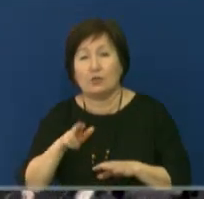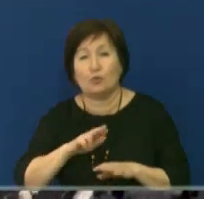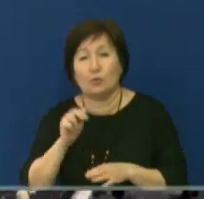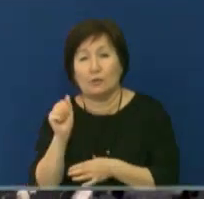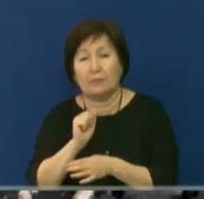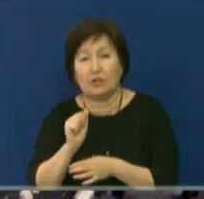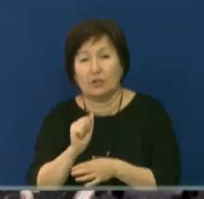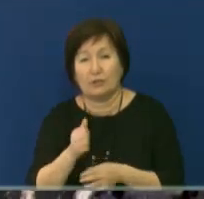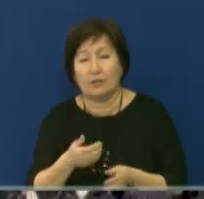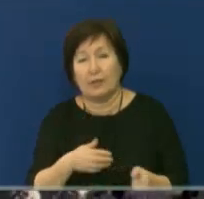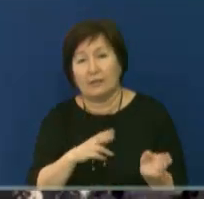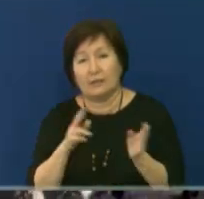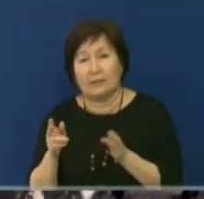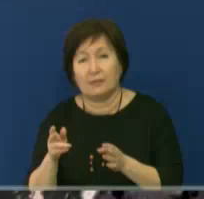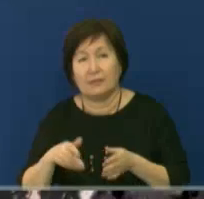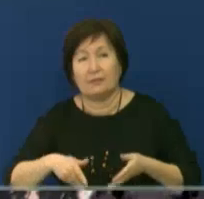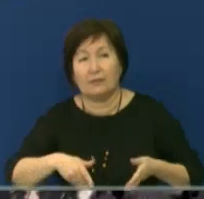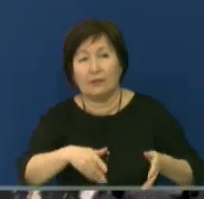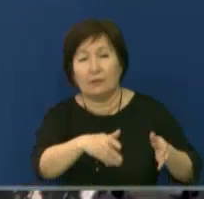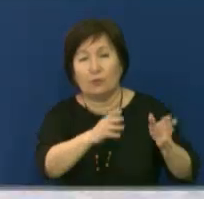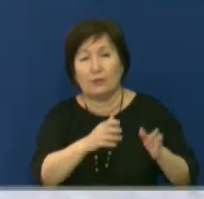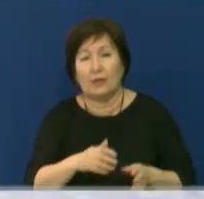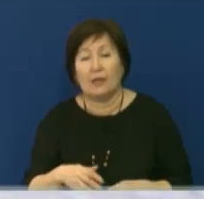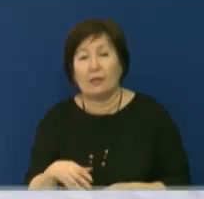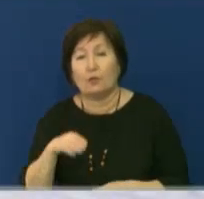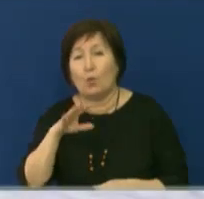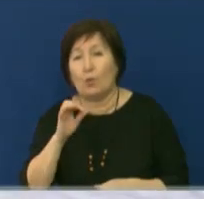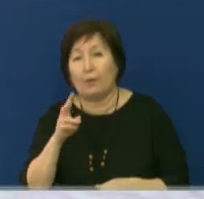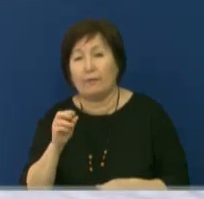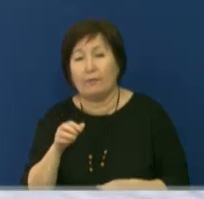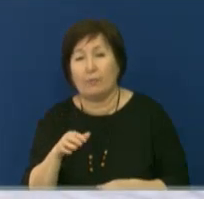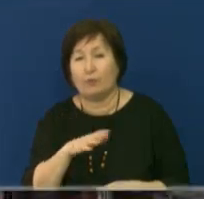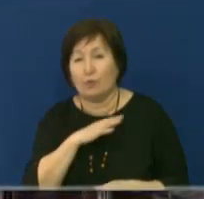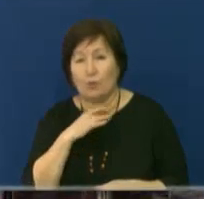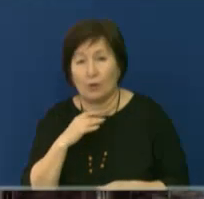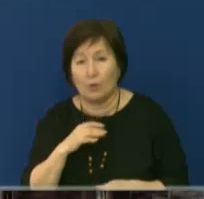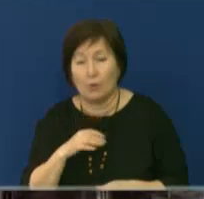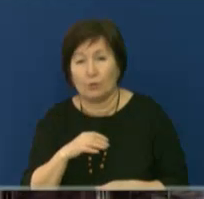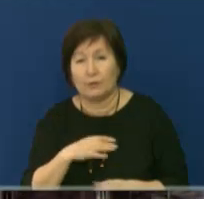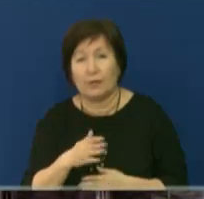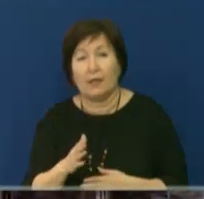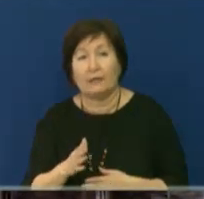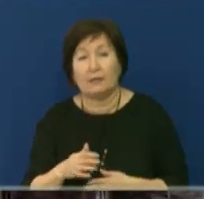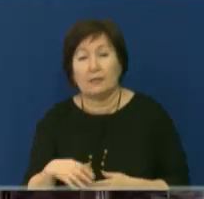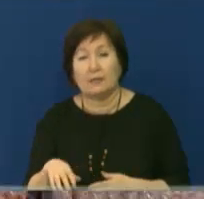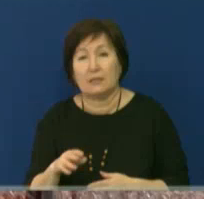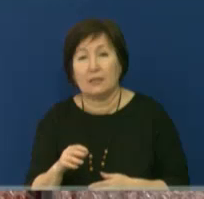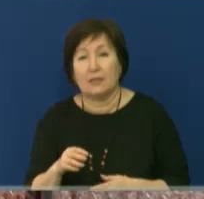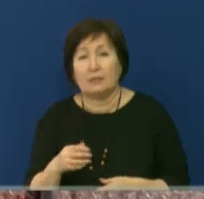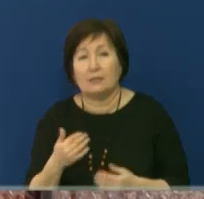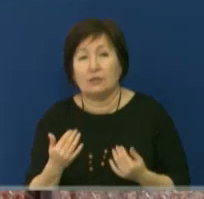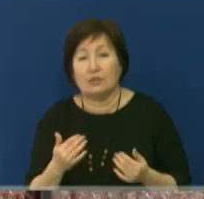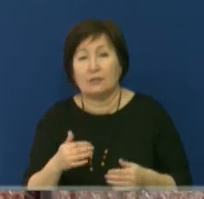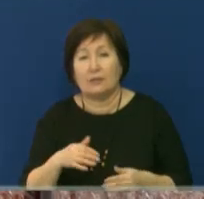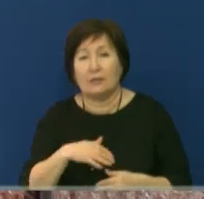деген 800 литр сәлеркі шығады. Жолдың түрі жаман, қымбаттауы сол қазір. Бұл аудан орталығымен халқы көп ауылдардағы жағдай. Ал шекараның дәл